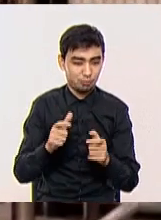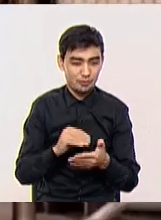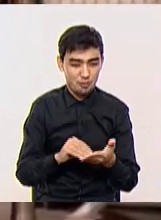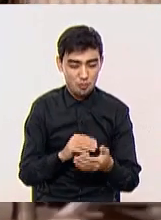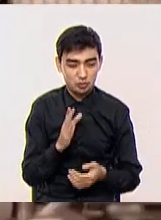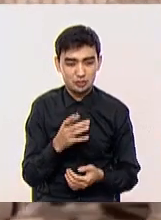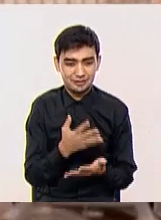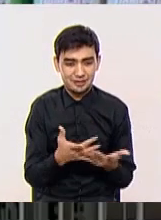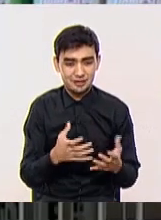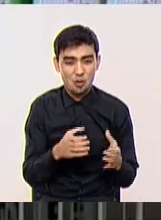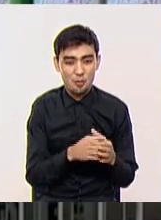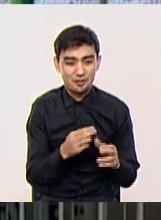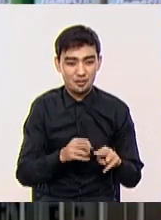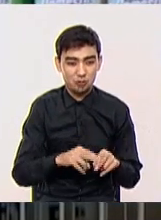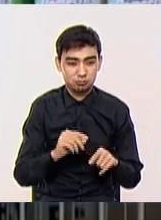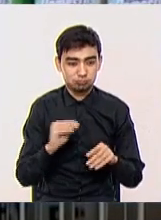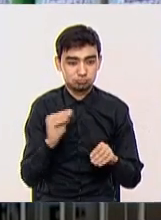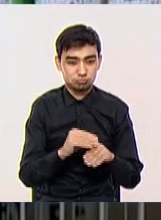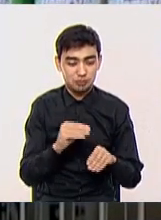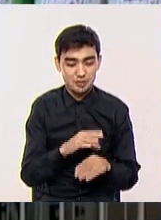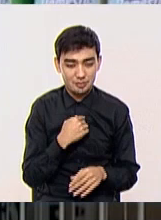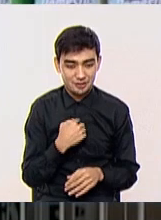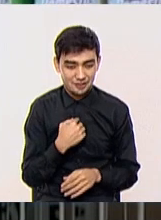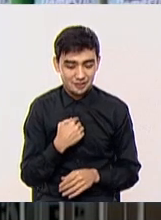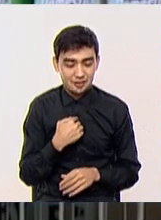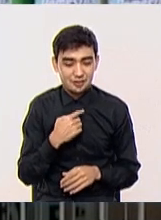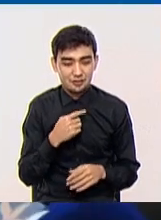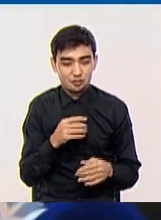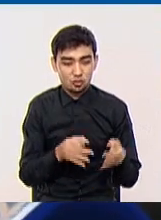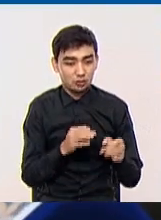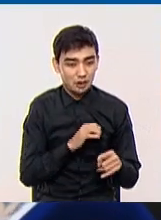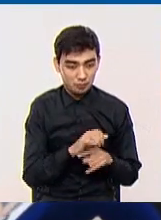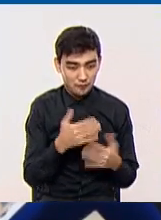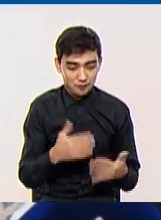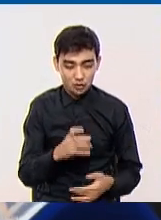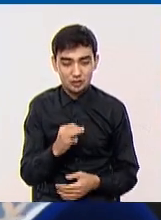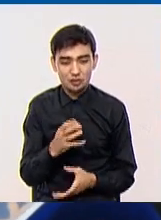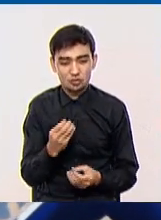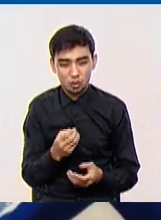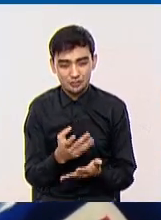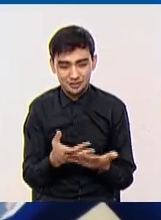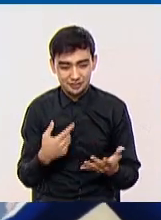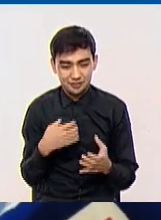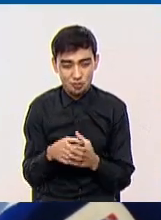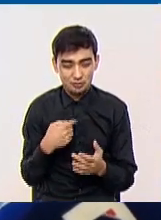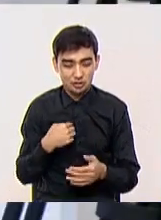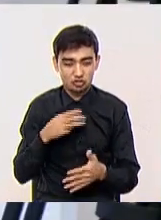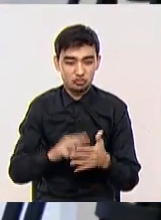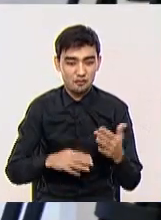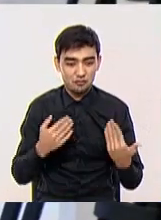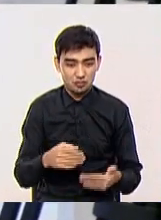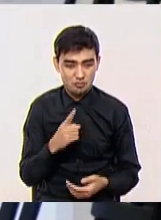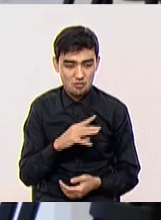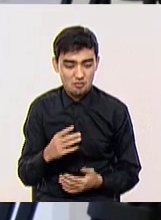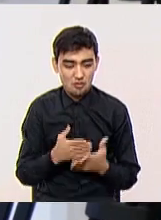компанияның ісі сотта жатыр, бірнешеуіне миллиондаған айыппұл төлеттік деді. Алайда Жұманғарин қымбатшылықты қолдан жасайтын ашкөз